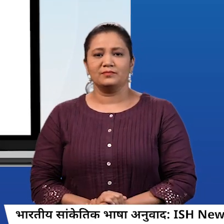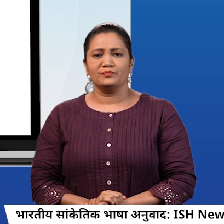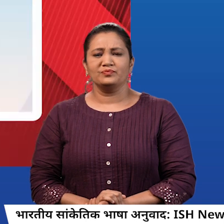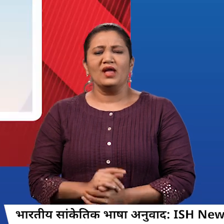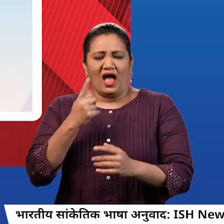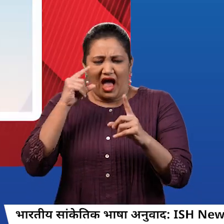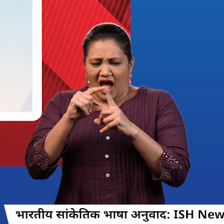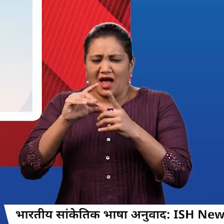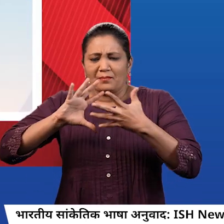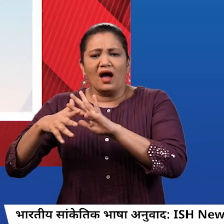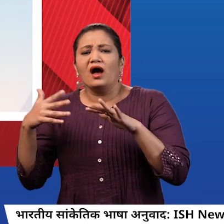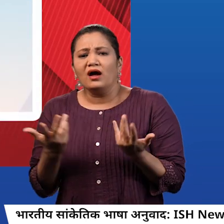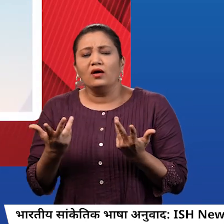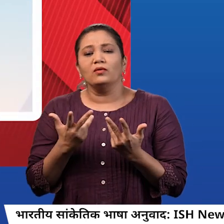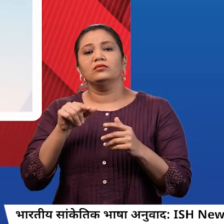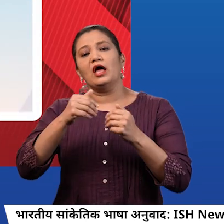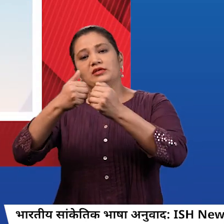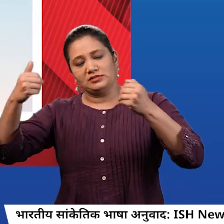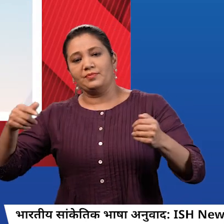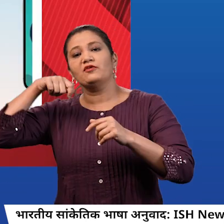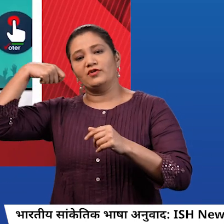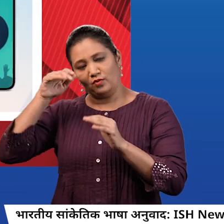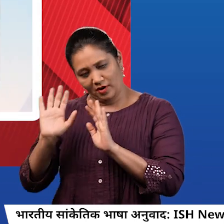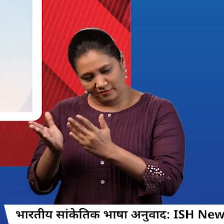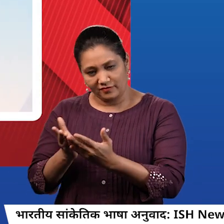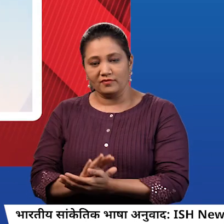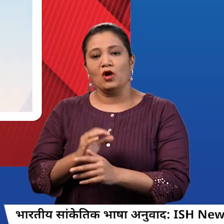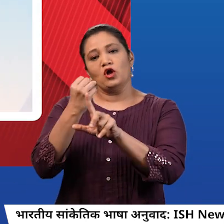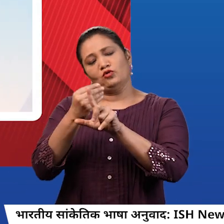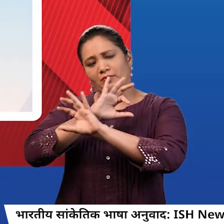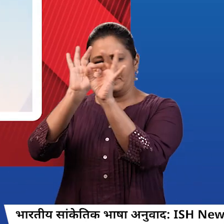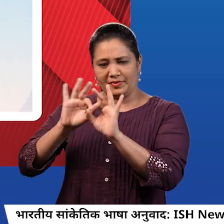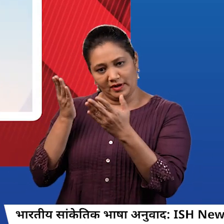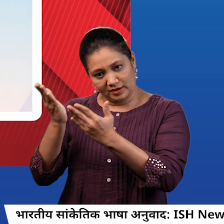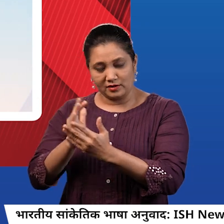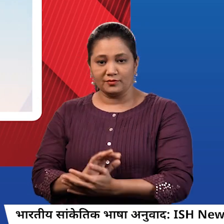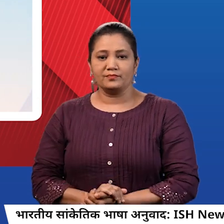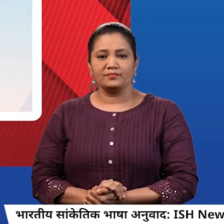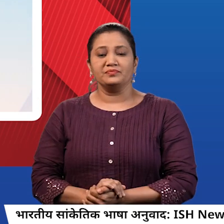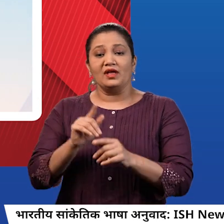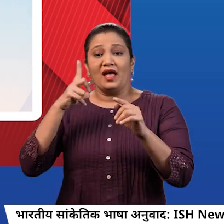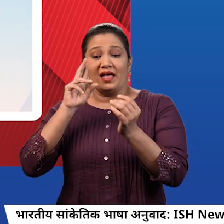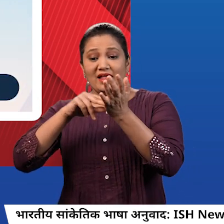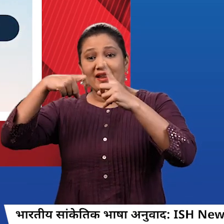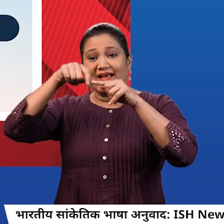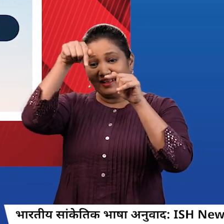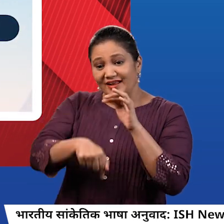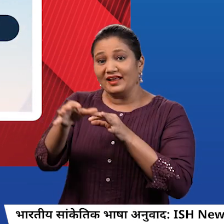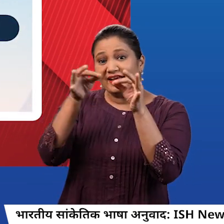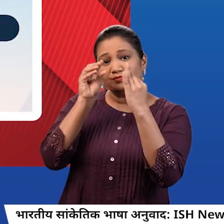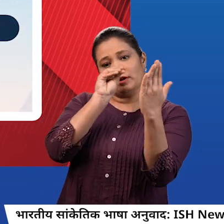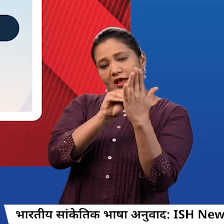लागतं. हे खातं कसं तयार करायचं याबाबतचा स्वतंत्र व्हिडिओ आपल्या YouTube वाहिनीवर उपलब्ध आहे आणि त्याची लिंक इथे